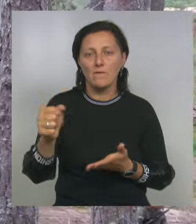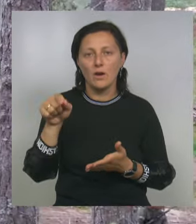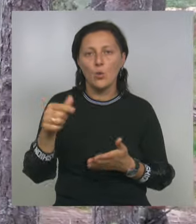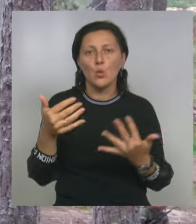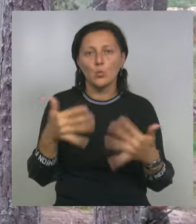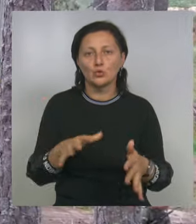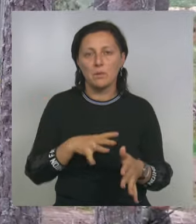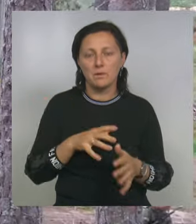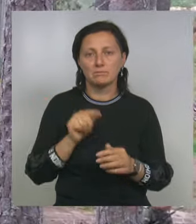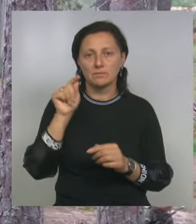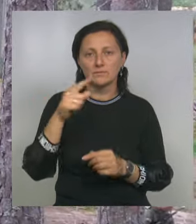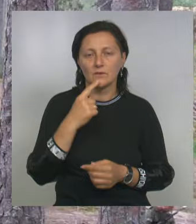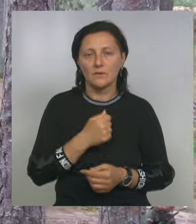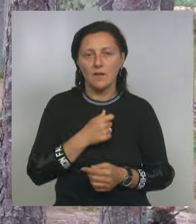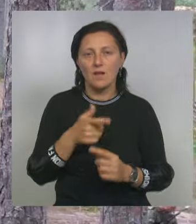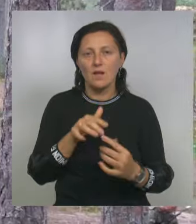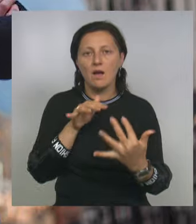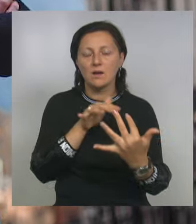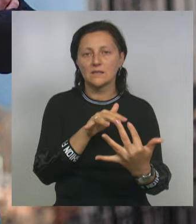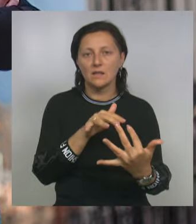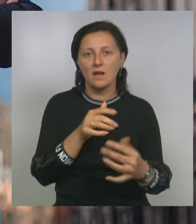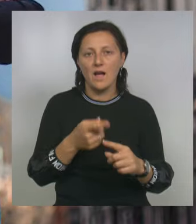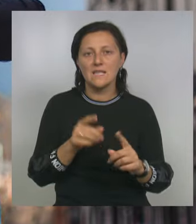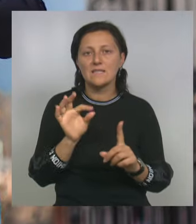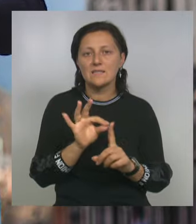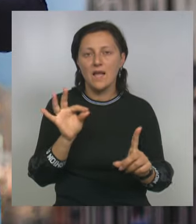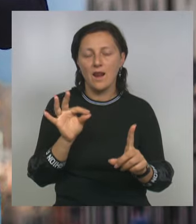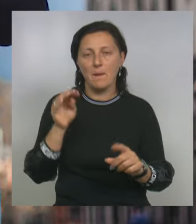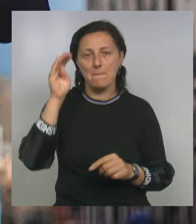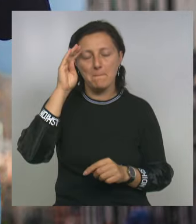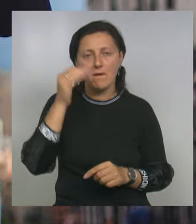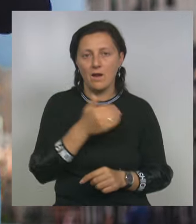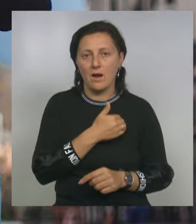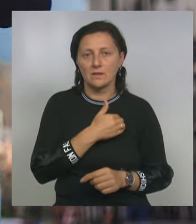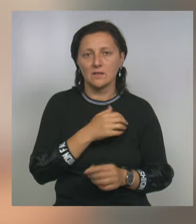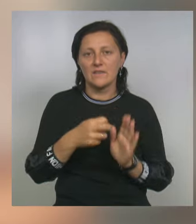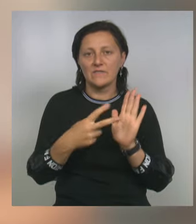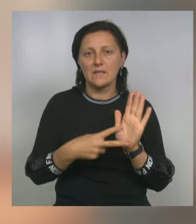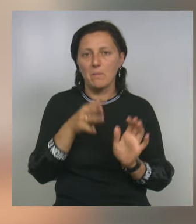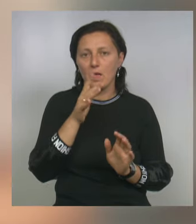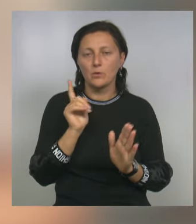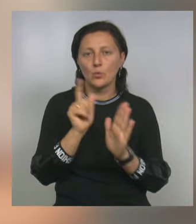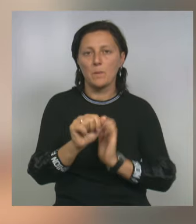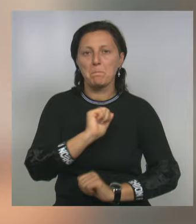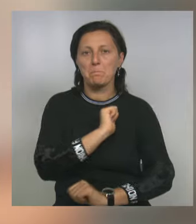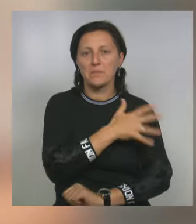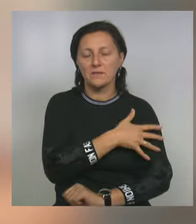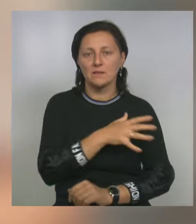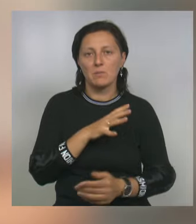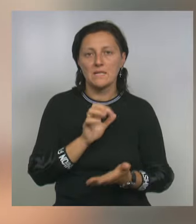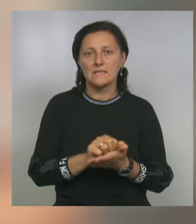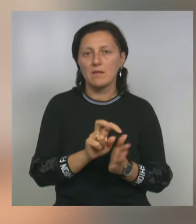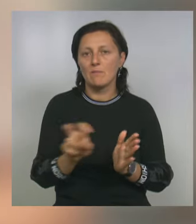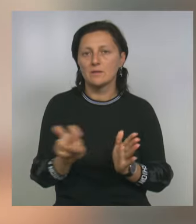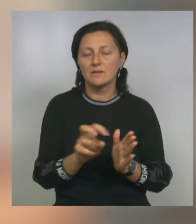уже была на передовой. Артиллерийский шеврон – заветная цель, которой парень шел с детства. В 17 лет отправился в Питер. Параллельно занимался